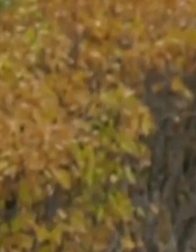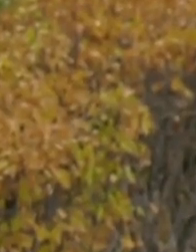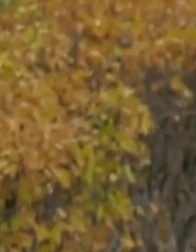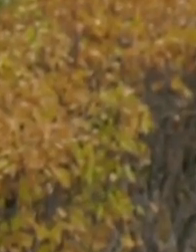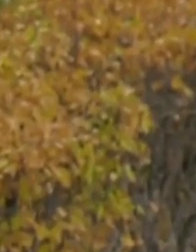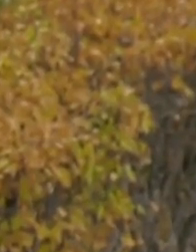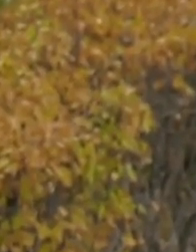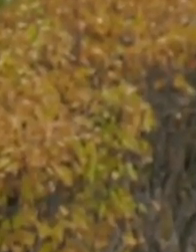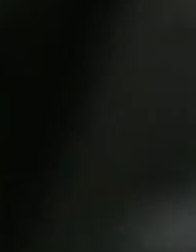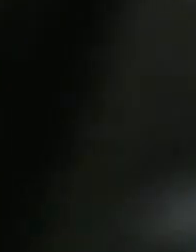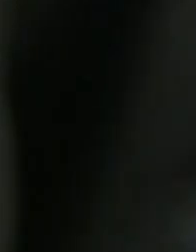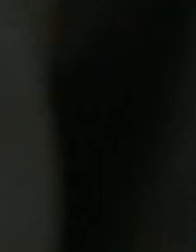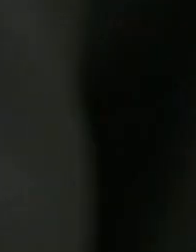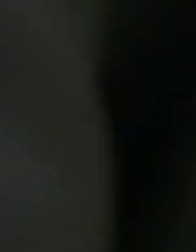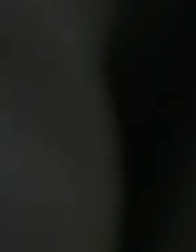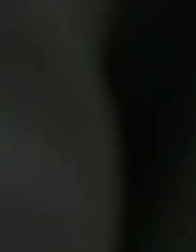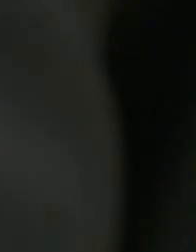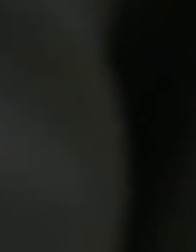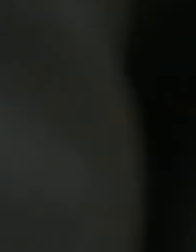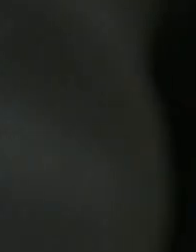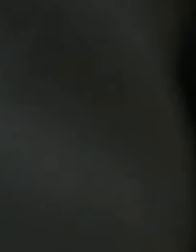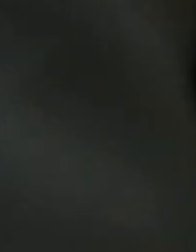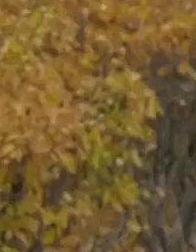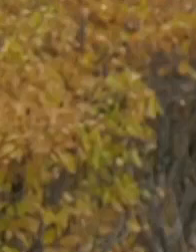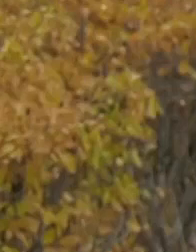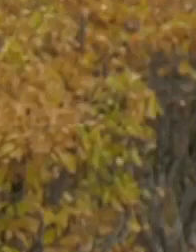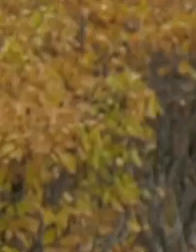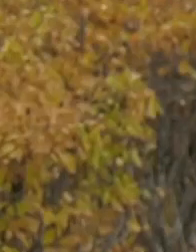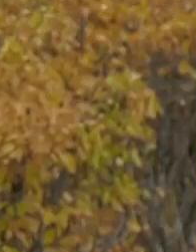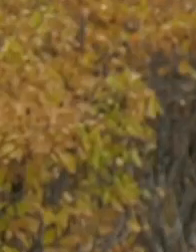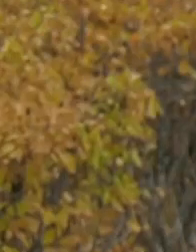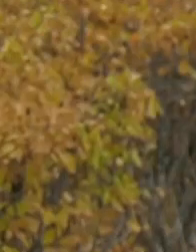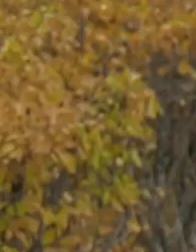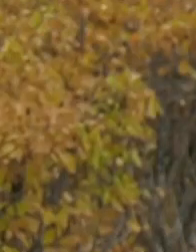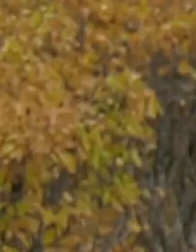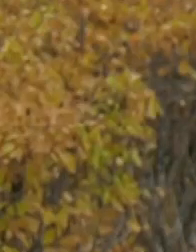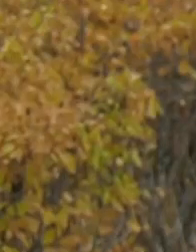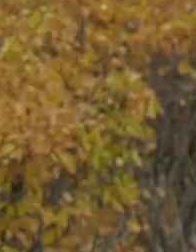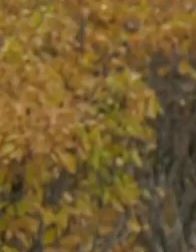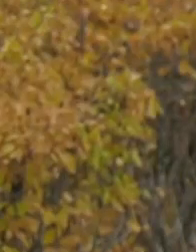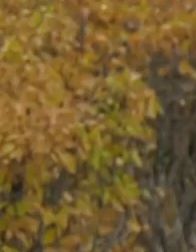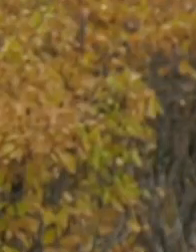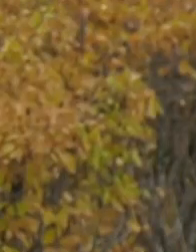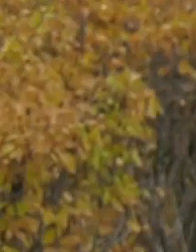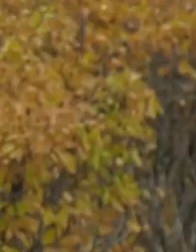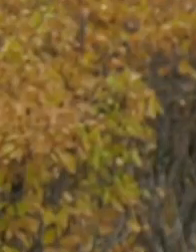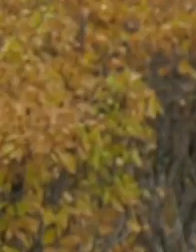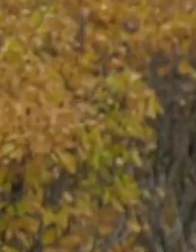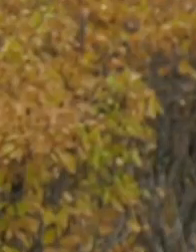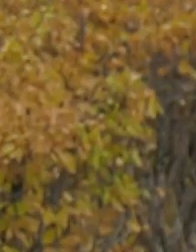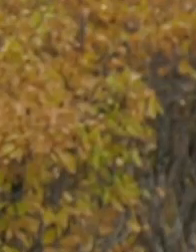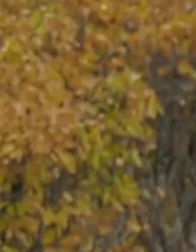не растет, только убывает. Думаю, что, скорее всего, они просчитали все за и против, решили так, что мы возьмем по этим новым условиям,